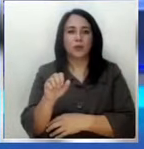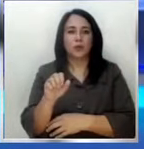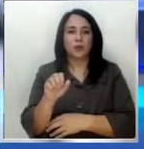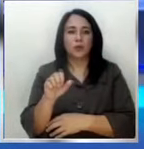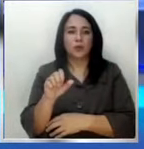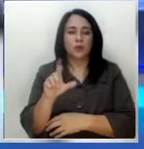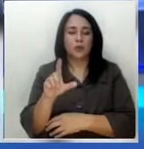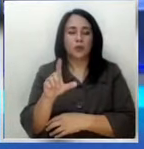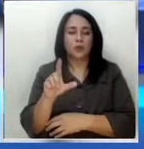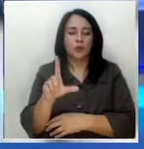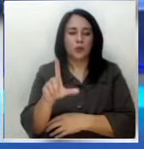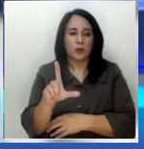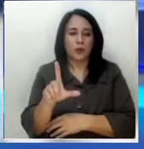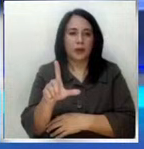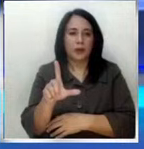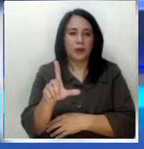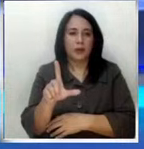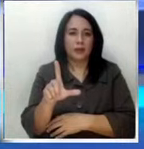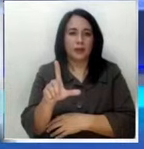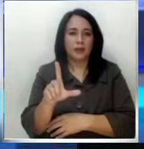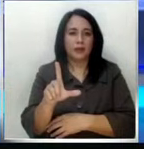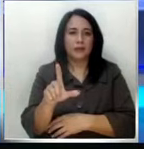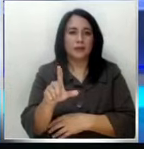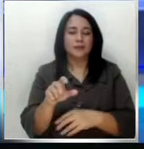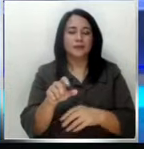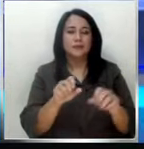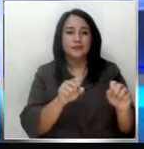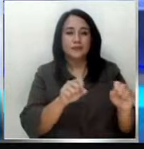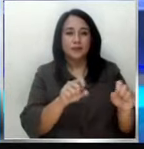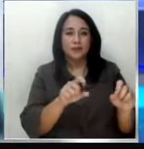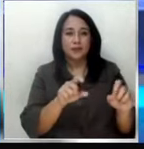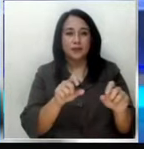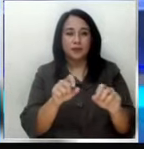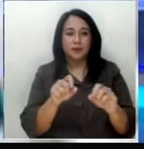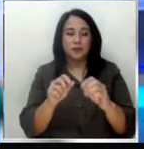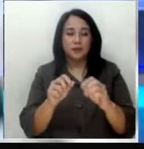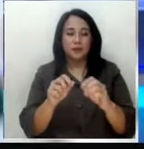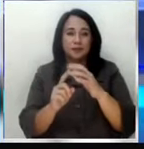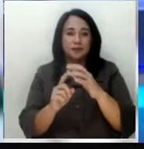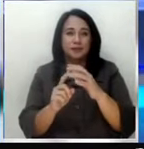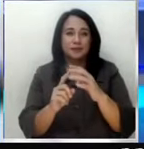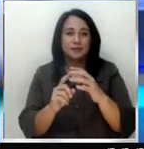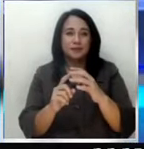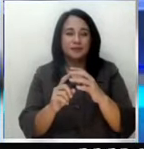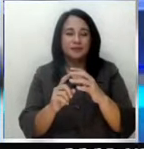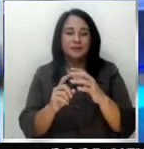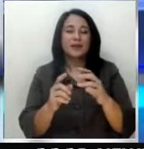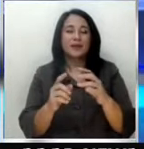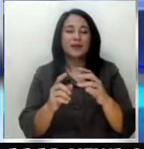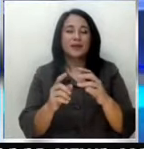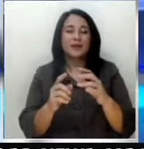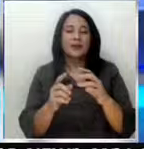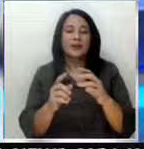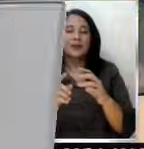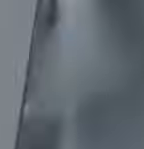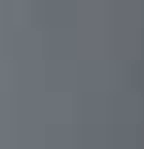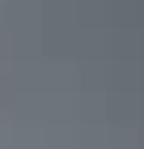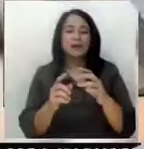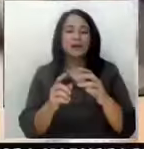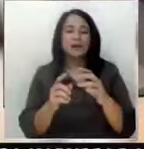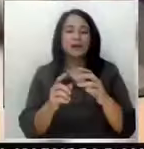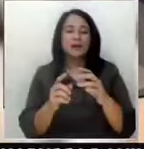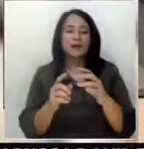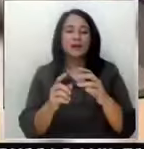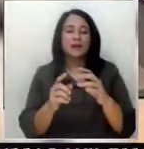kung saan nakapamili ka na ng panregalo, nakatulong ka pa sa kapwa. Nakatutok si Oscar Oida.